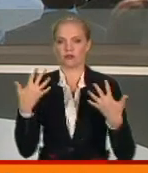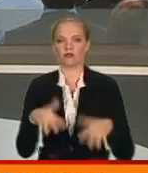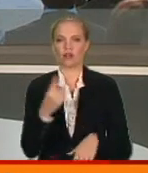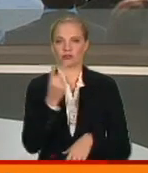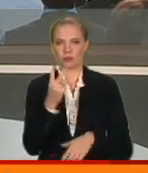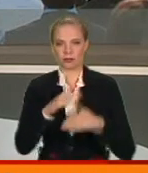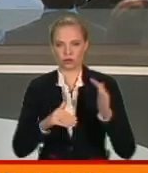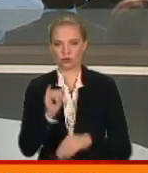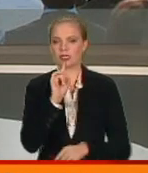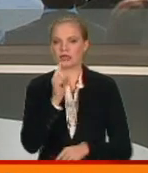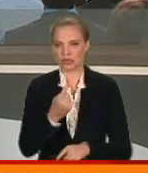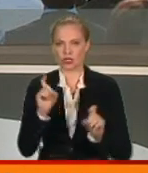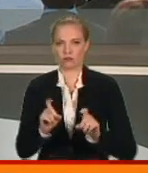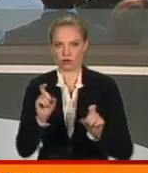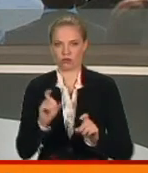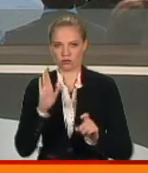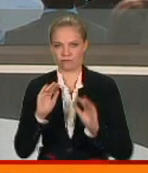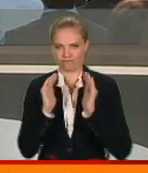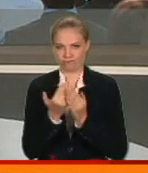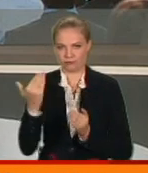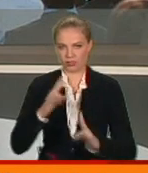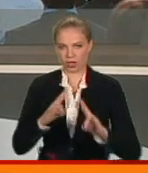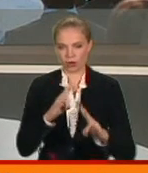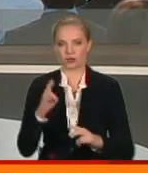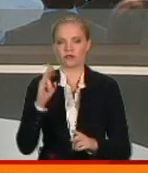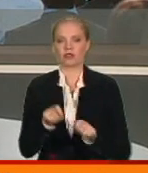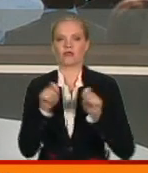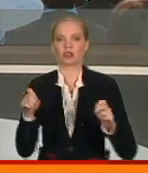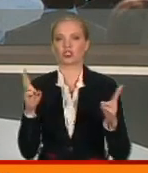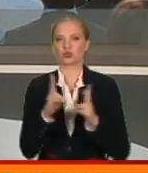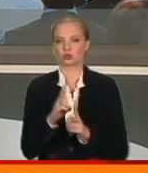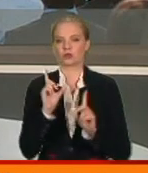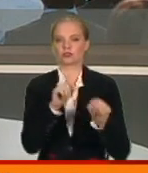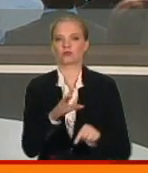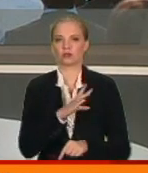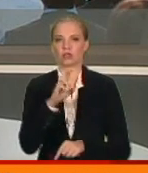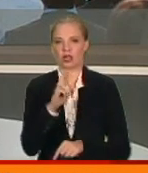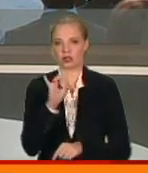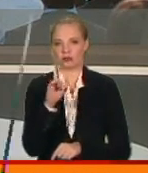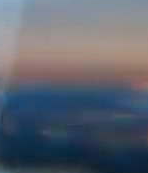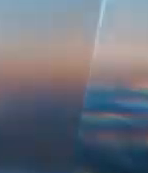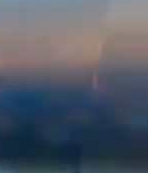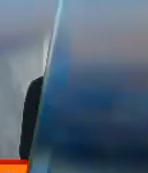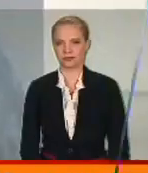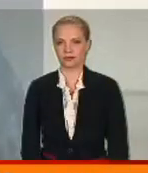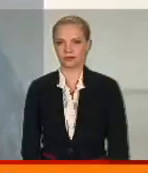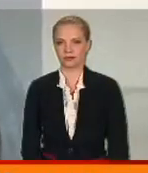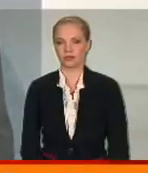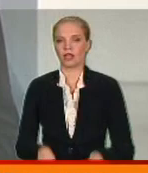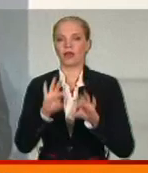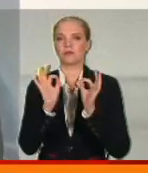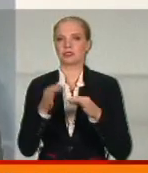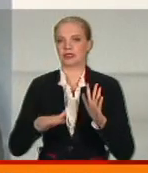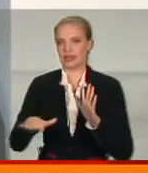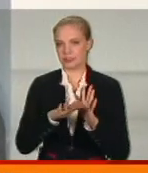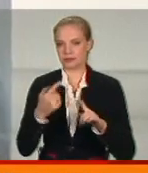обидві руки і рік просидів у застінках терористів на відкритті зустрічі ЄС побувала Яна брензей Мистецький